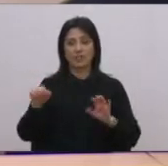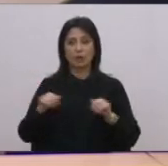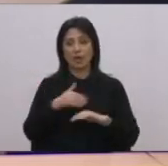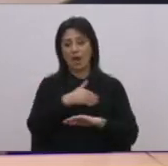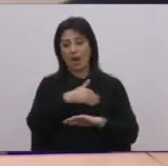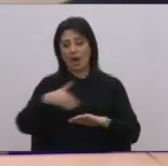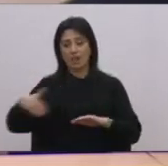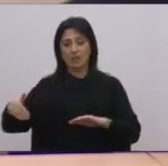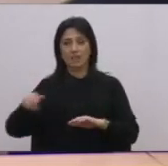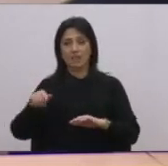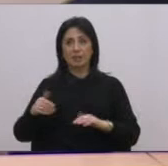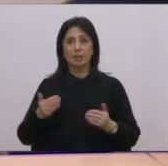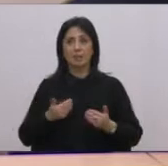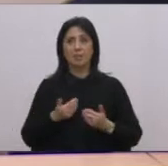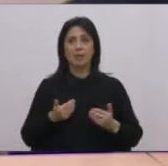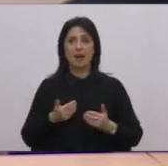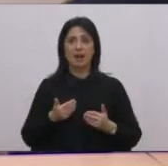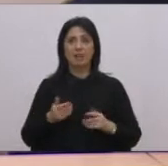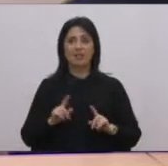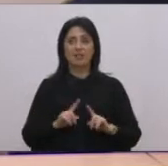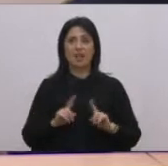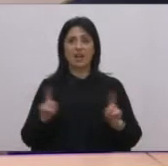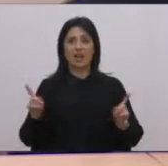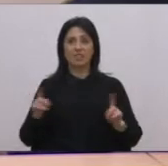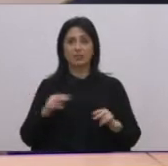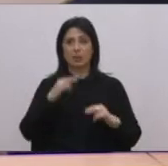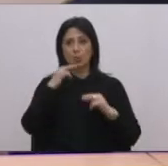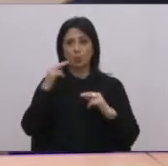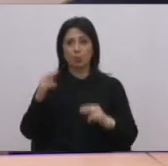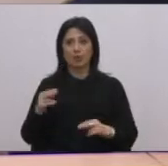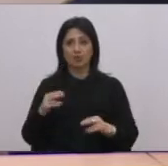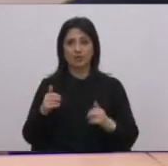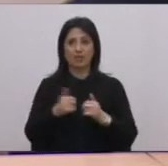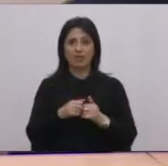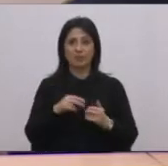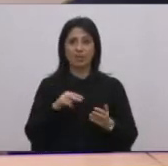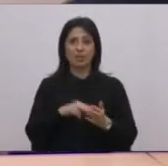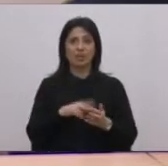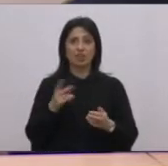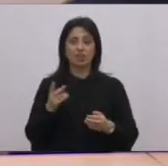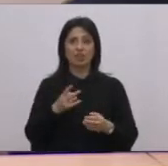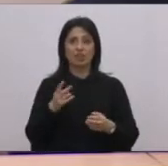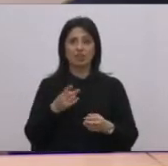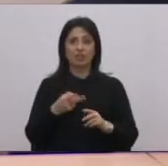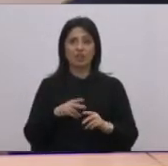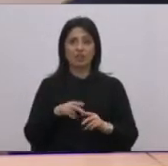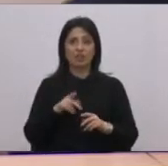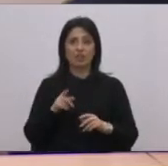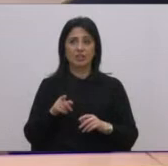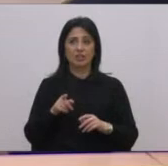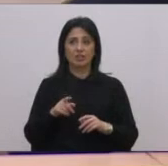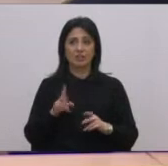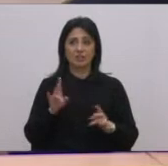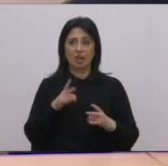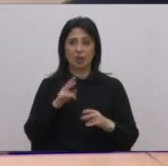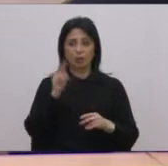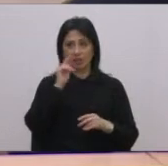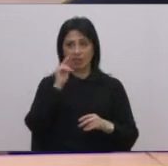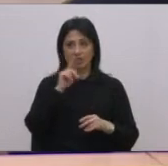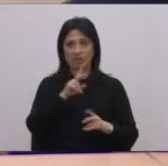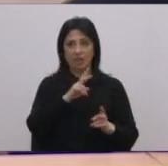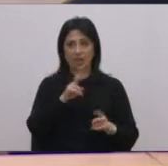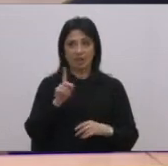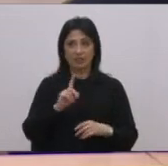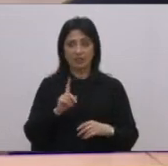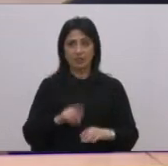ხაზის მიმდებარე და იქ მაცხოვრებლებს, რომ განსაკუთრებული ყურადღება და თანადგომა სჭირდებათ, ეს არ უნდა გესწავლებოდეთ